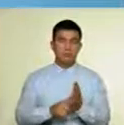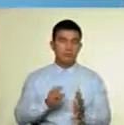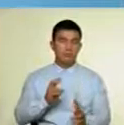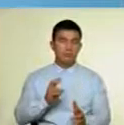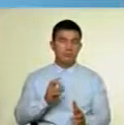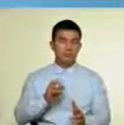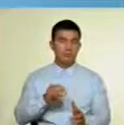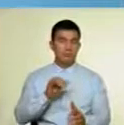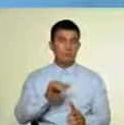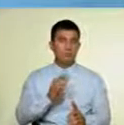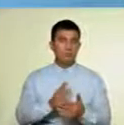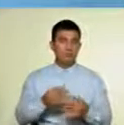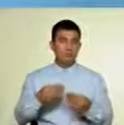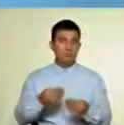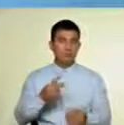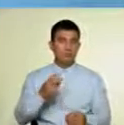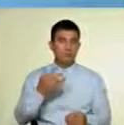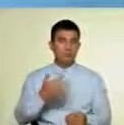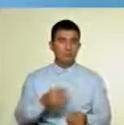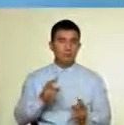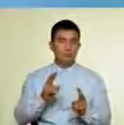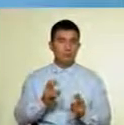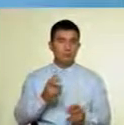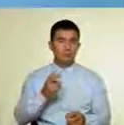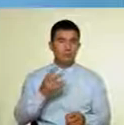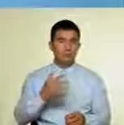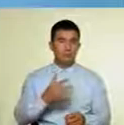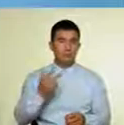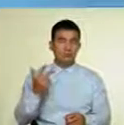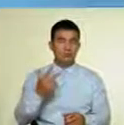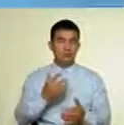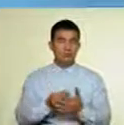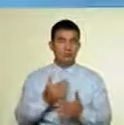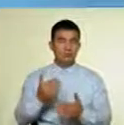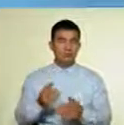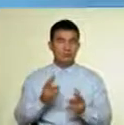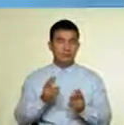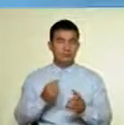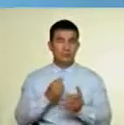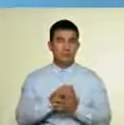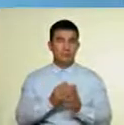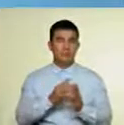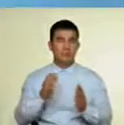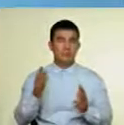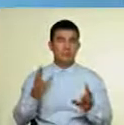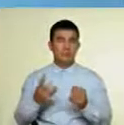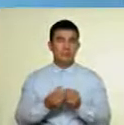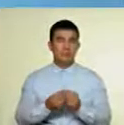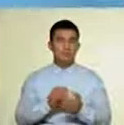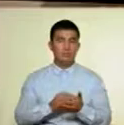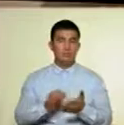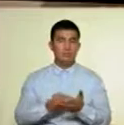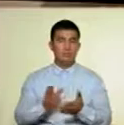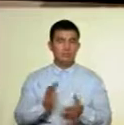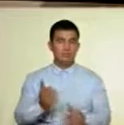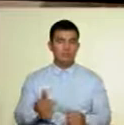betida berilgan 250-chi misoldan 253-chi misollargacha barcha misollarni